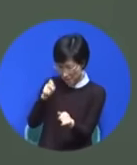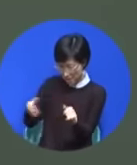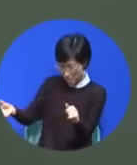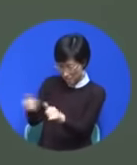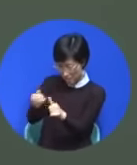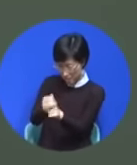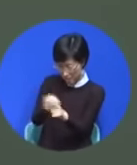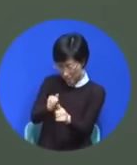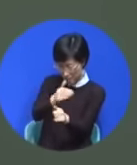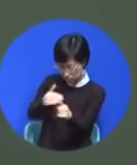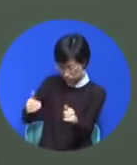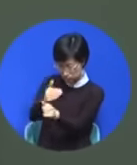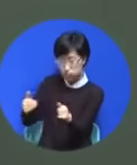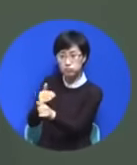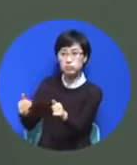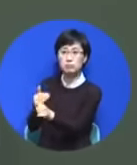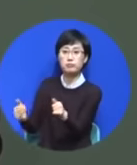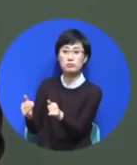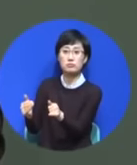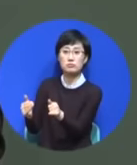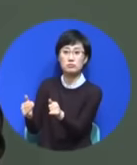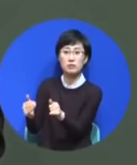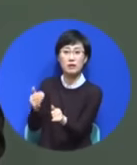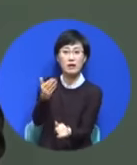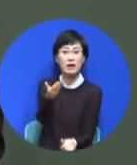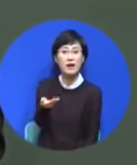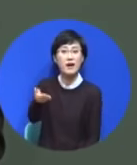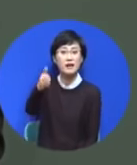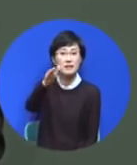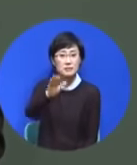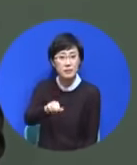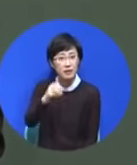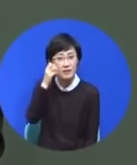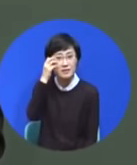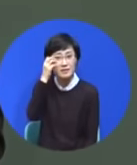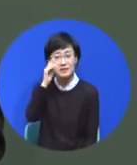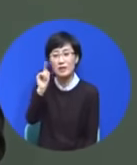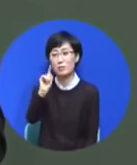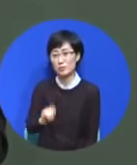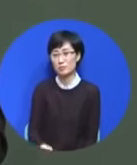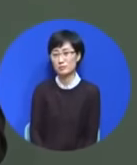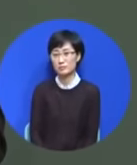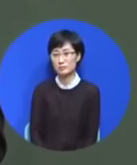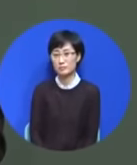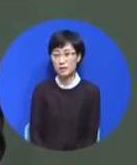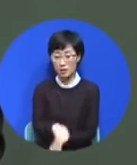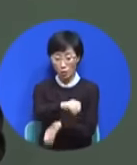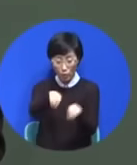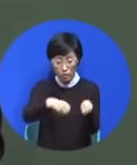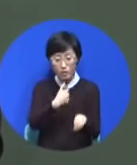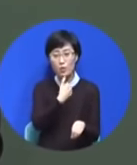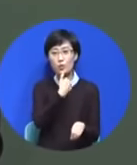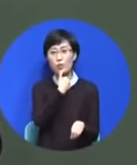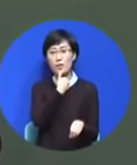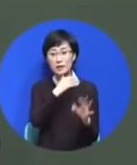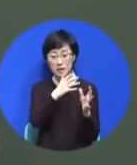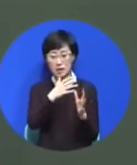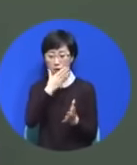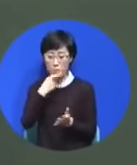시작했어 그런데 참으로 이상한 일입니다 복음 앞에 항복하고